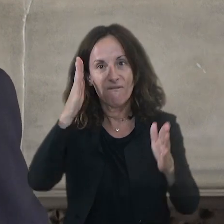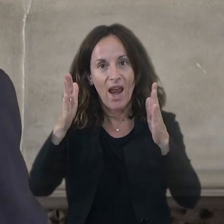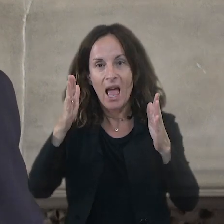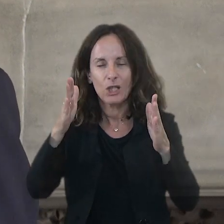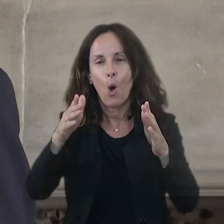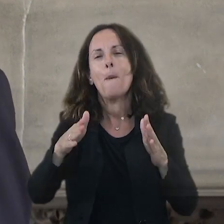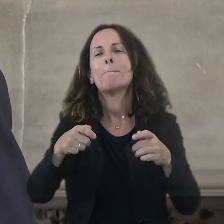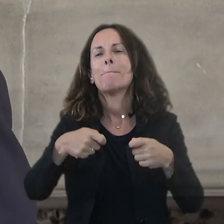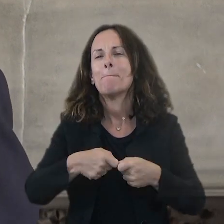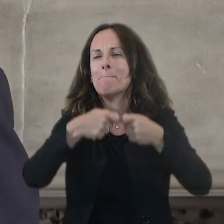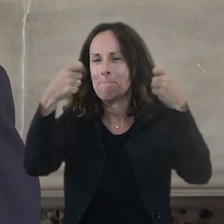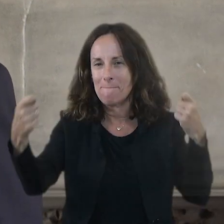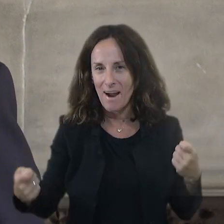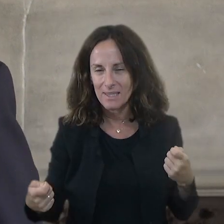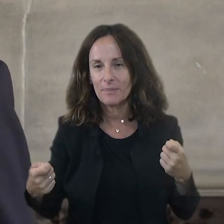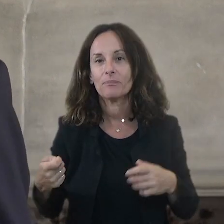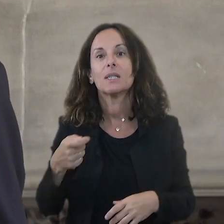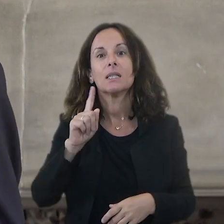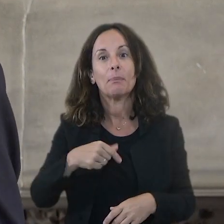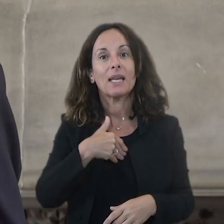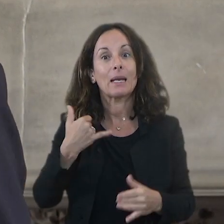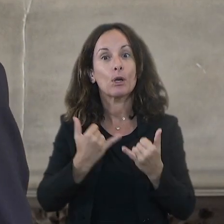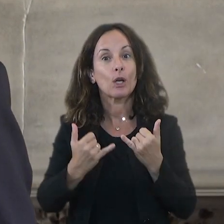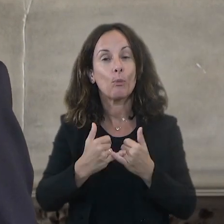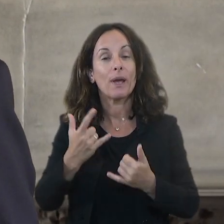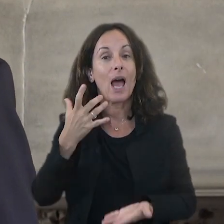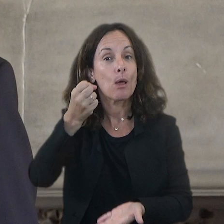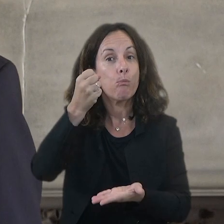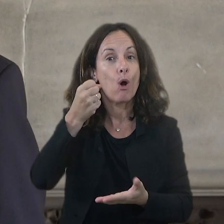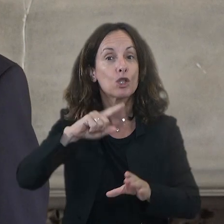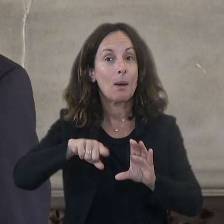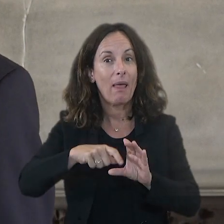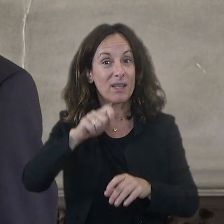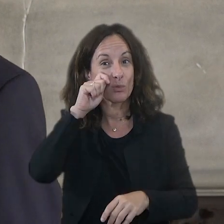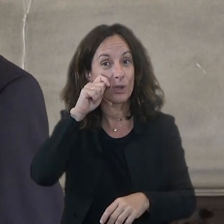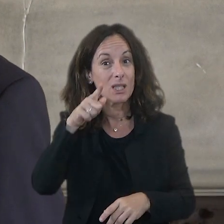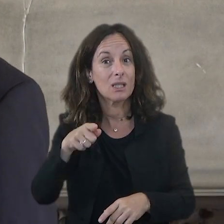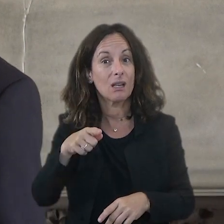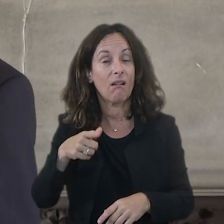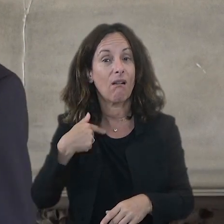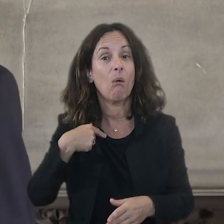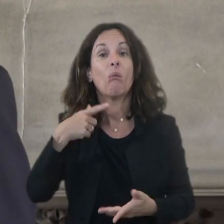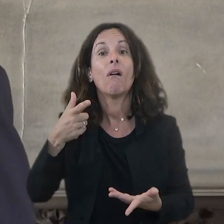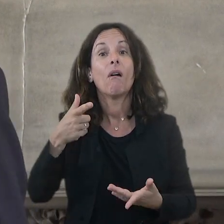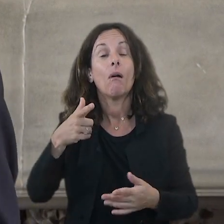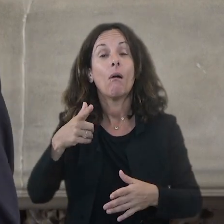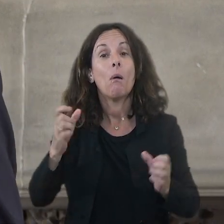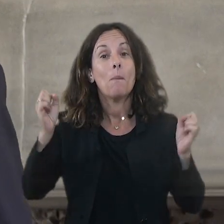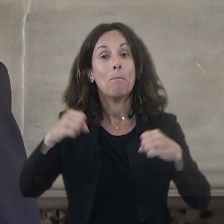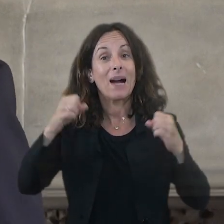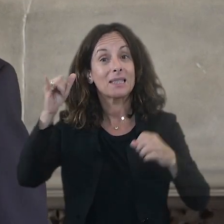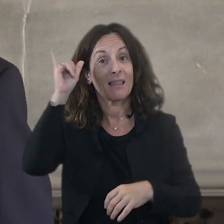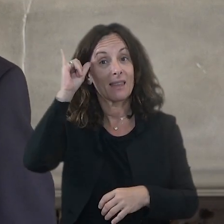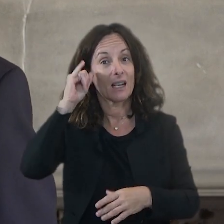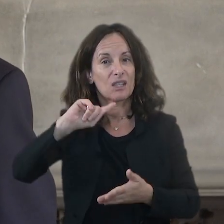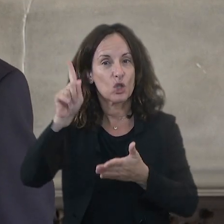uns límits, perquè sabeu que des de la institució insular volen recuperar la bossa de places turística que va eliminar